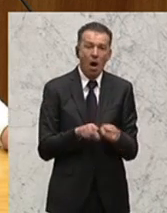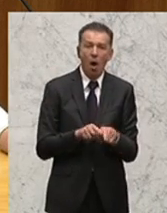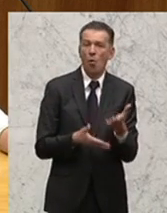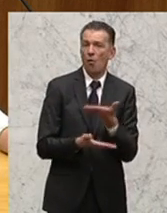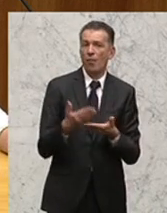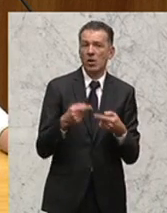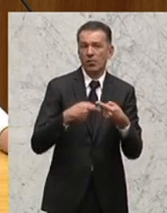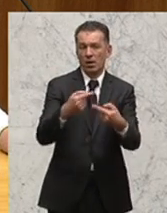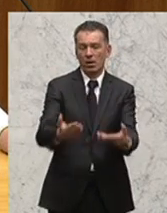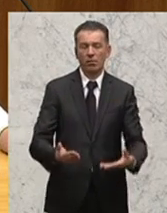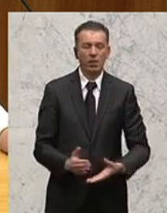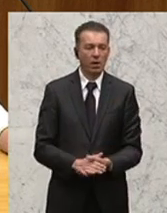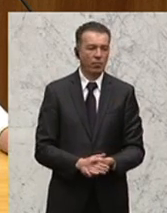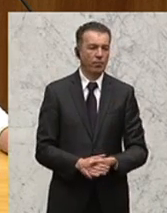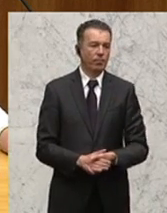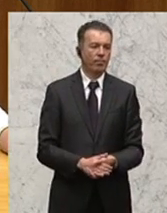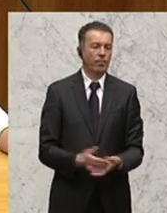die wirtschaftliche Entwicklung betroffen hat.